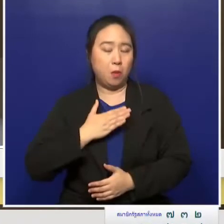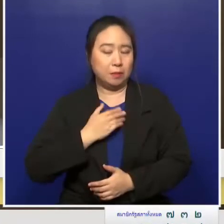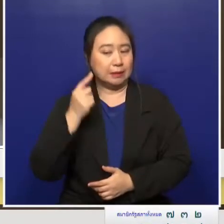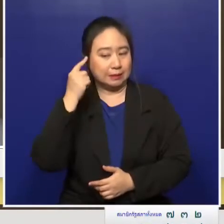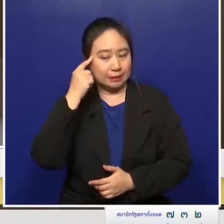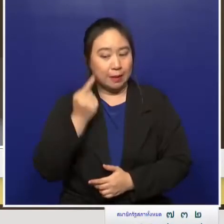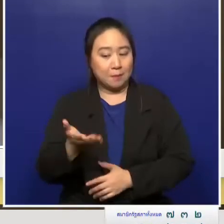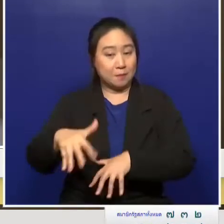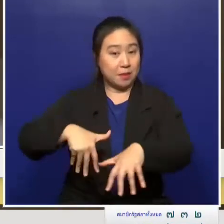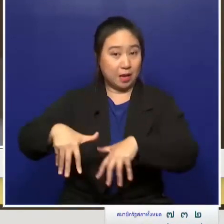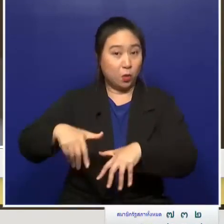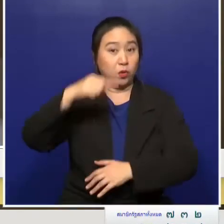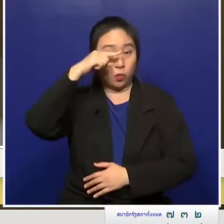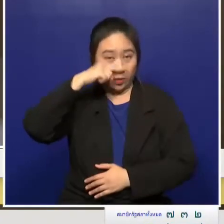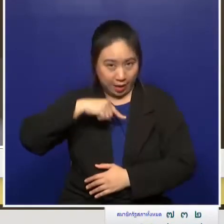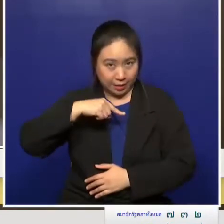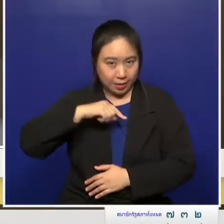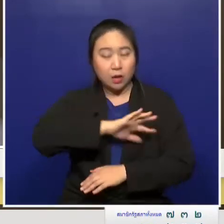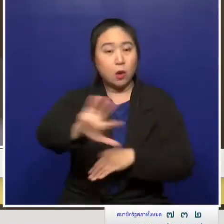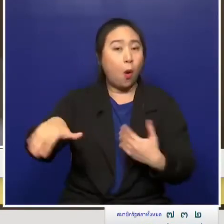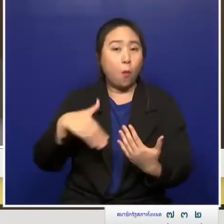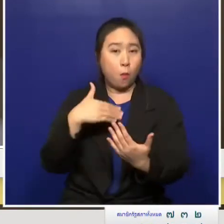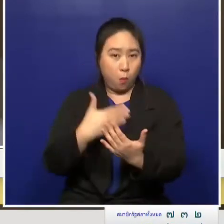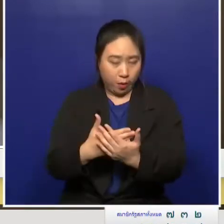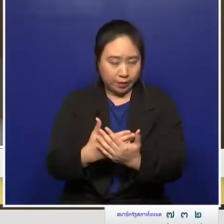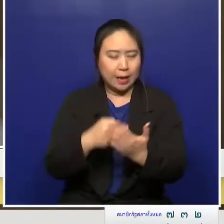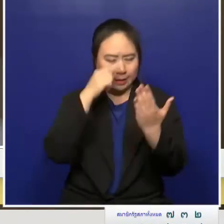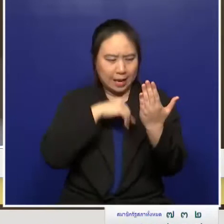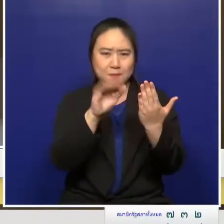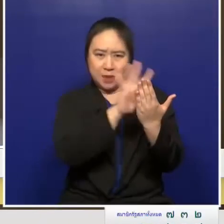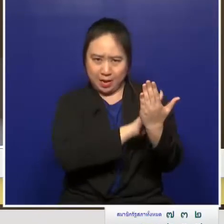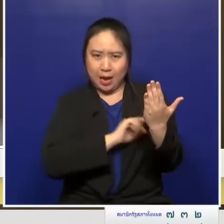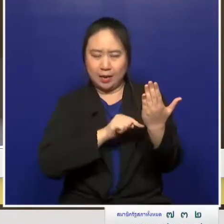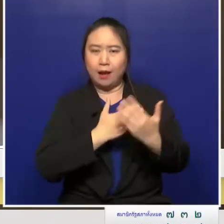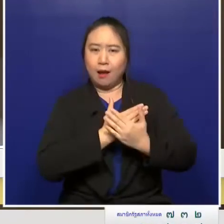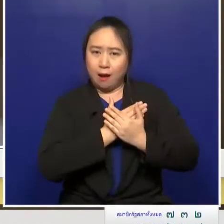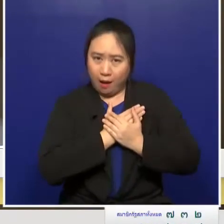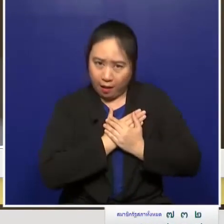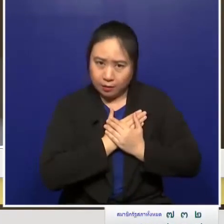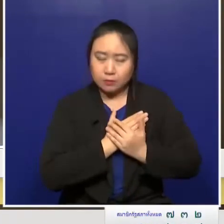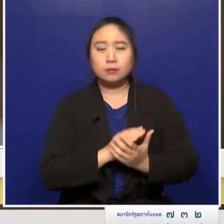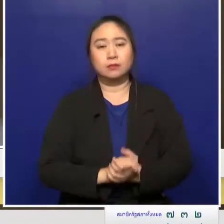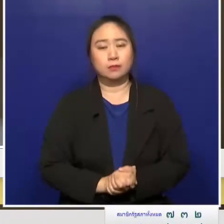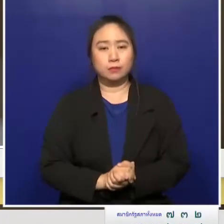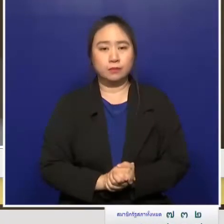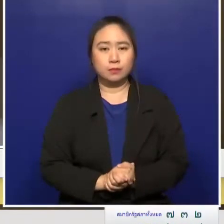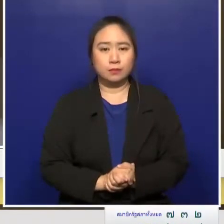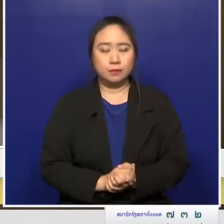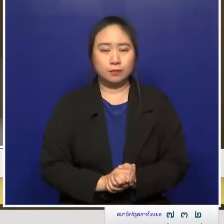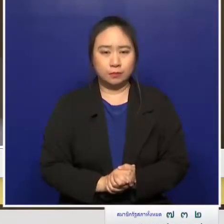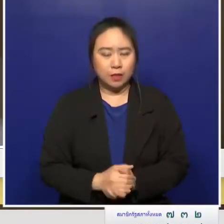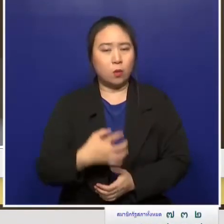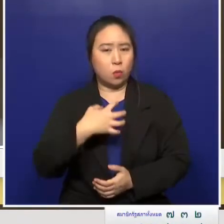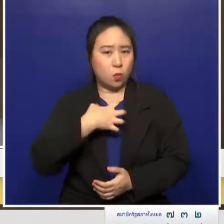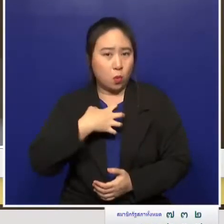ชนคนไทยทุกคนรักชาติบ้านเมืองรักแผ่นดินถิ่นเกิดต้องการ